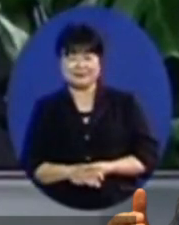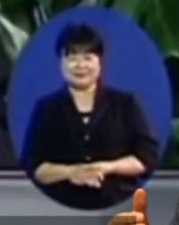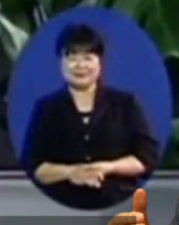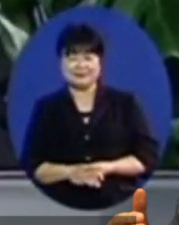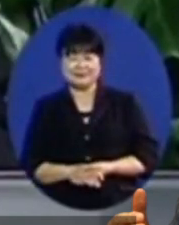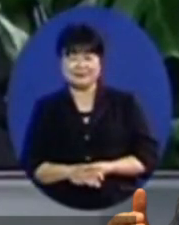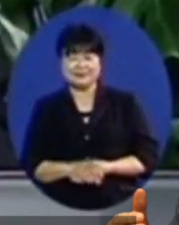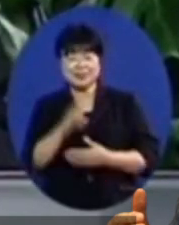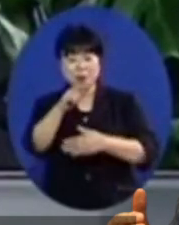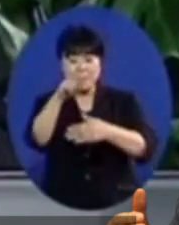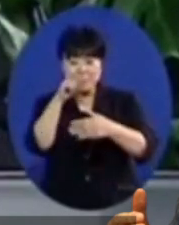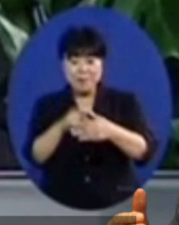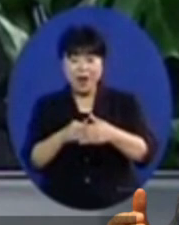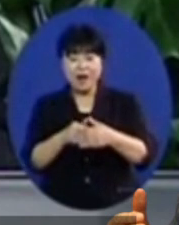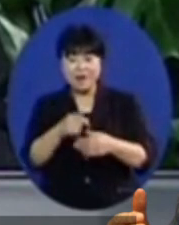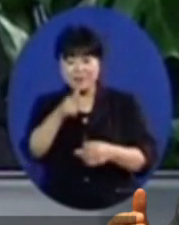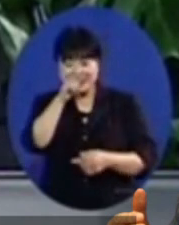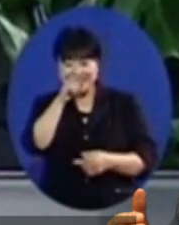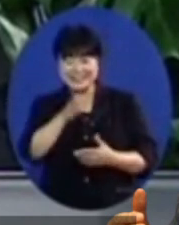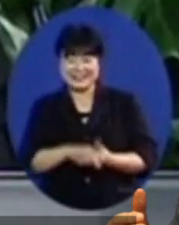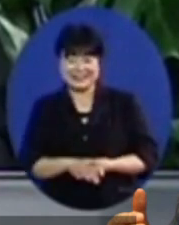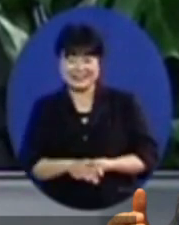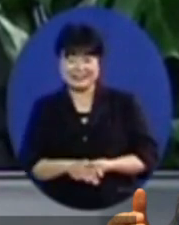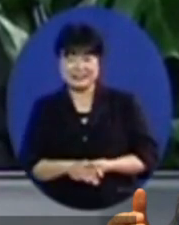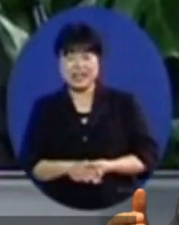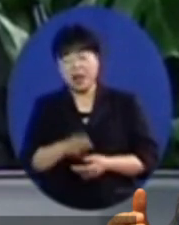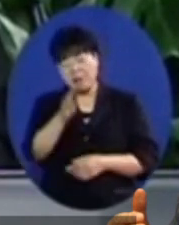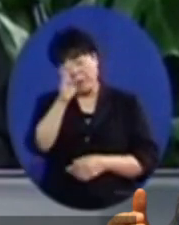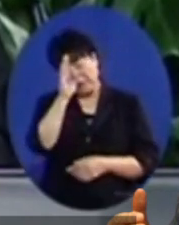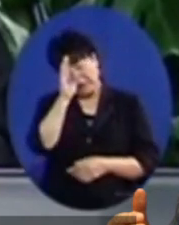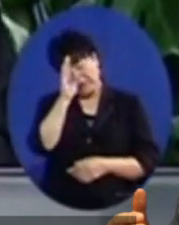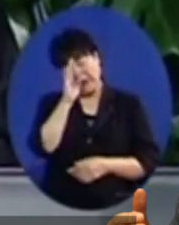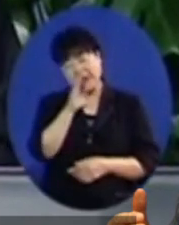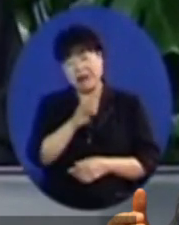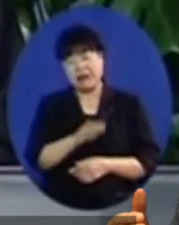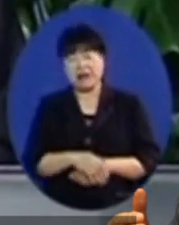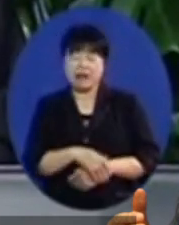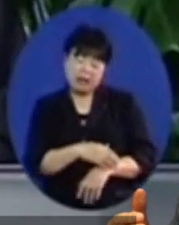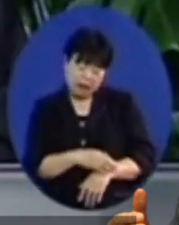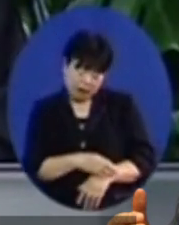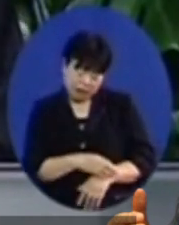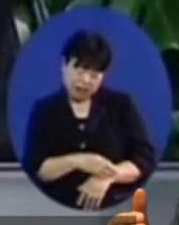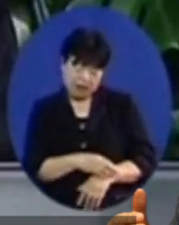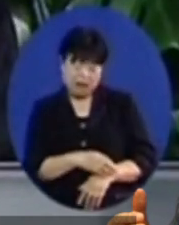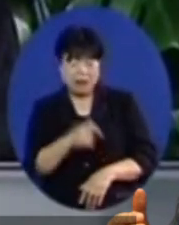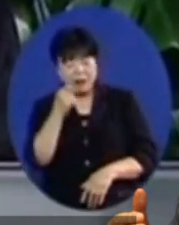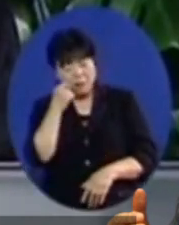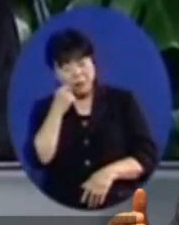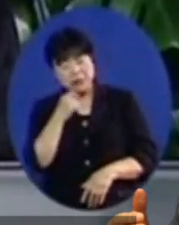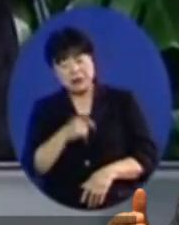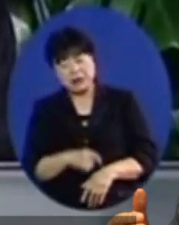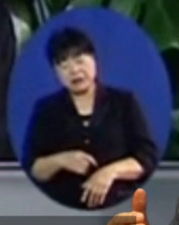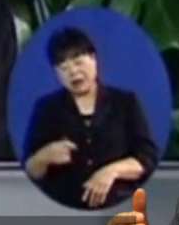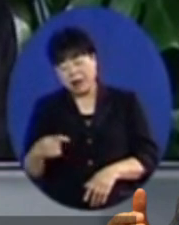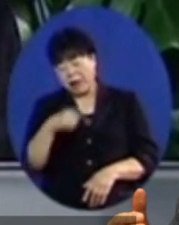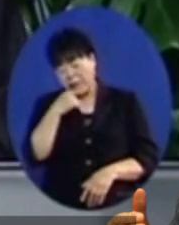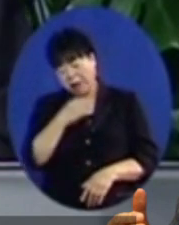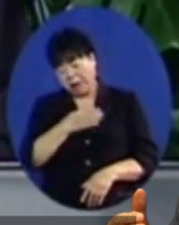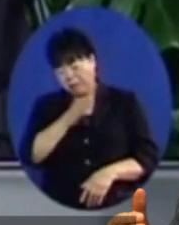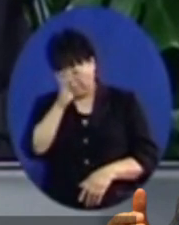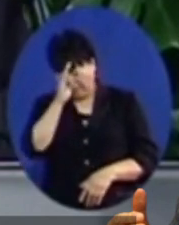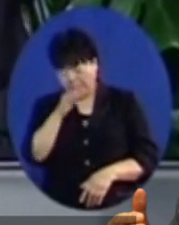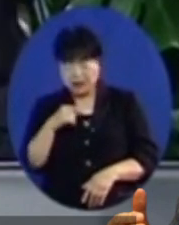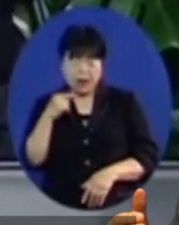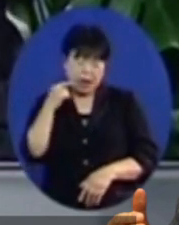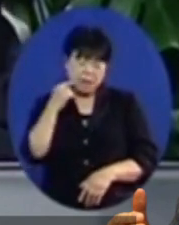그런 마음을 갖고 있어야지 나는 병들었다, 나는 약하다, 나는 폐병이다, 나는